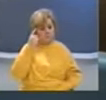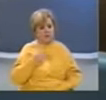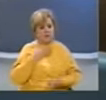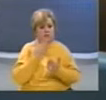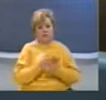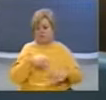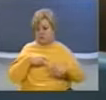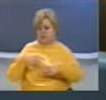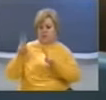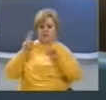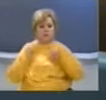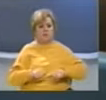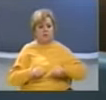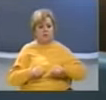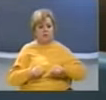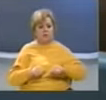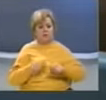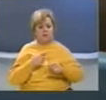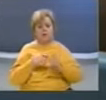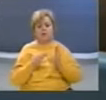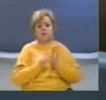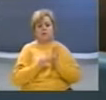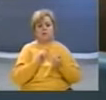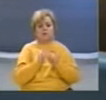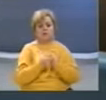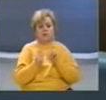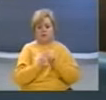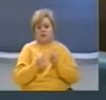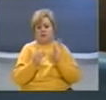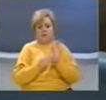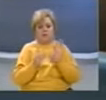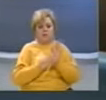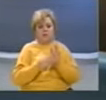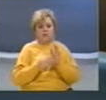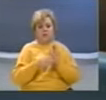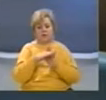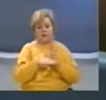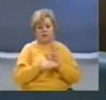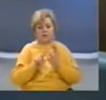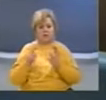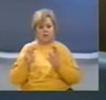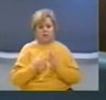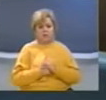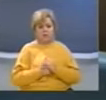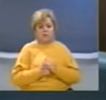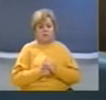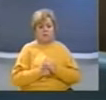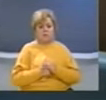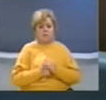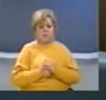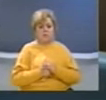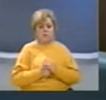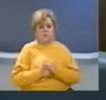i kthehet qeverisë sepse plotësim ndryshimet ndoshta janë më të nevojshme mi bodhen disa nene tjera që kanë të bëjnë me